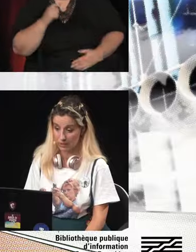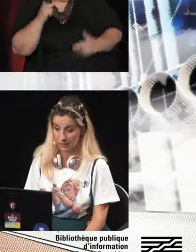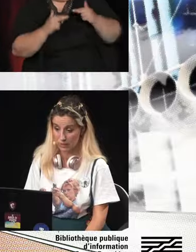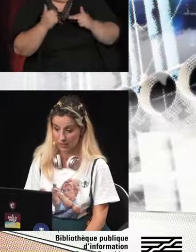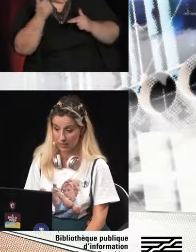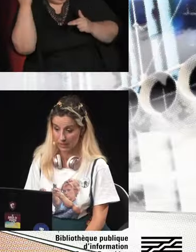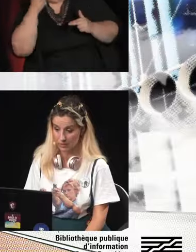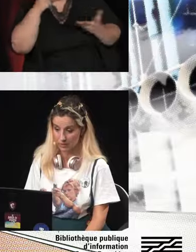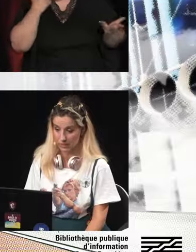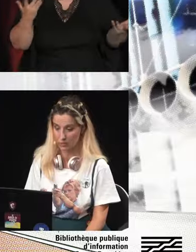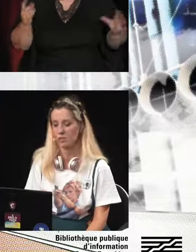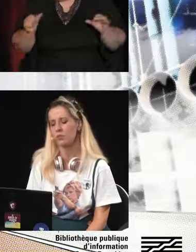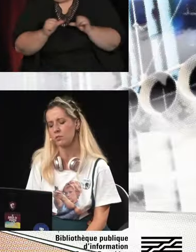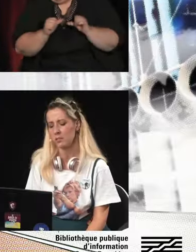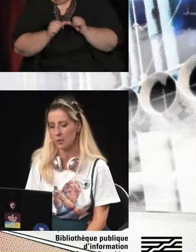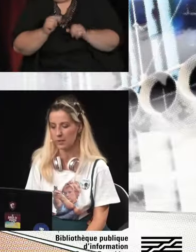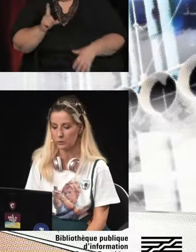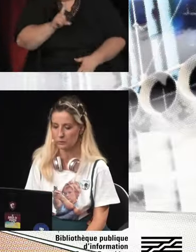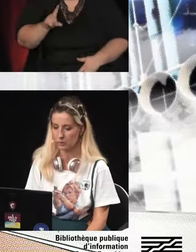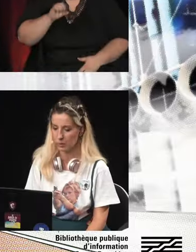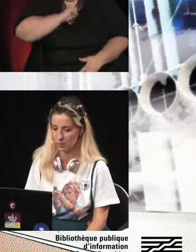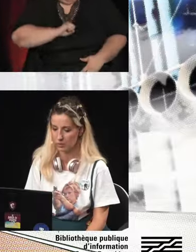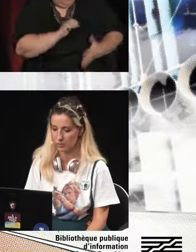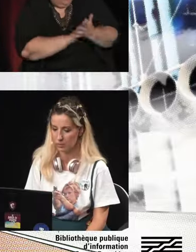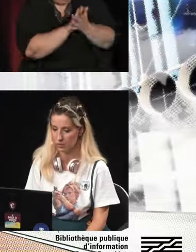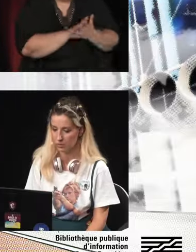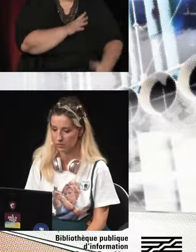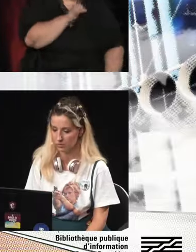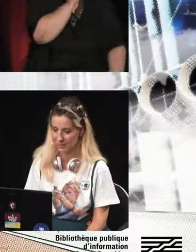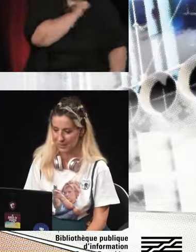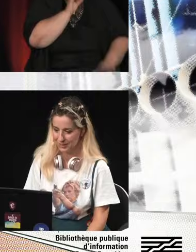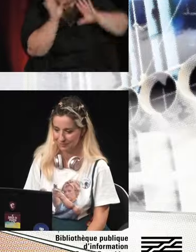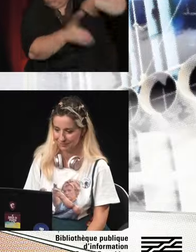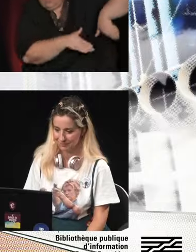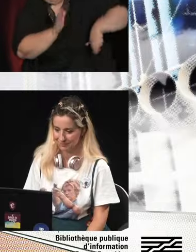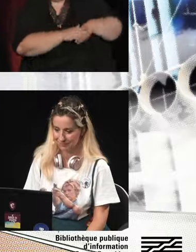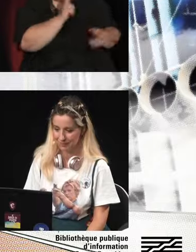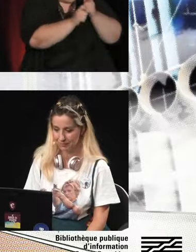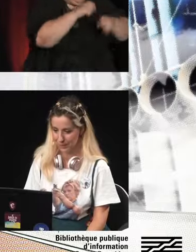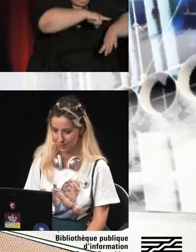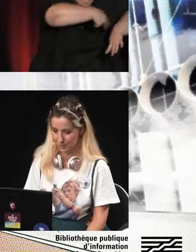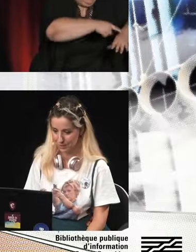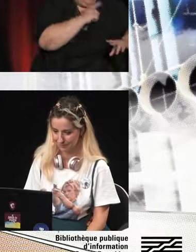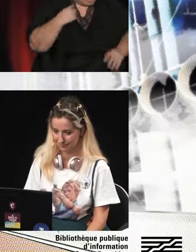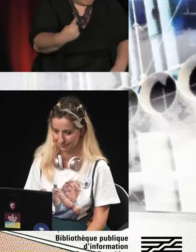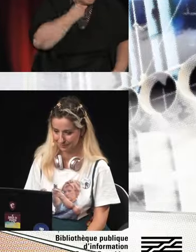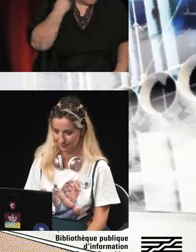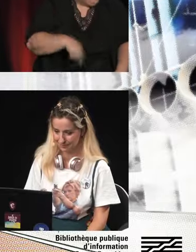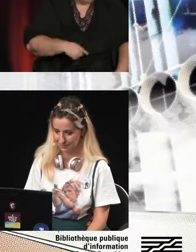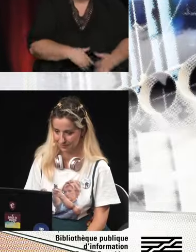faut courir et éviter. Donc, oh non, il fallait pas parler aux vieux, on perd du temps, on parle pas aux vieux. Bien sûr.